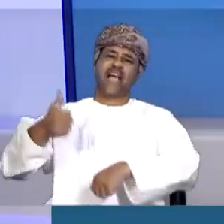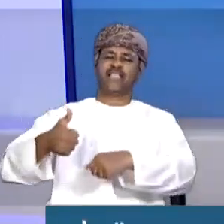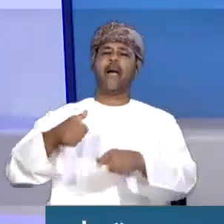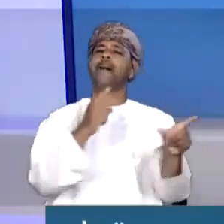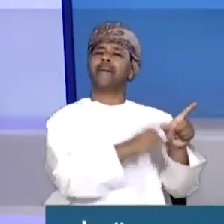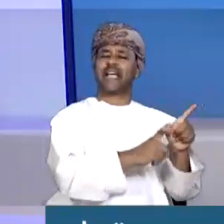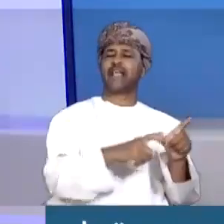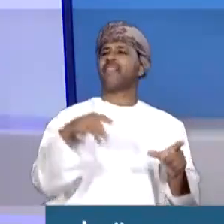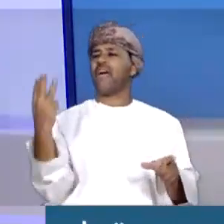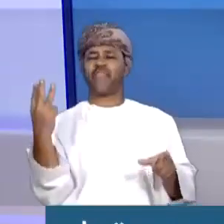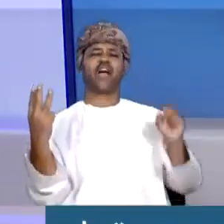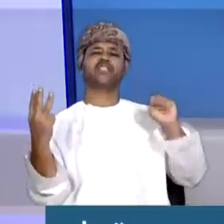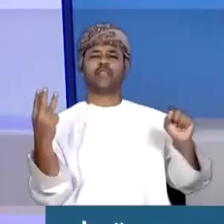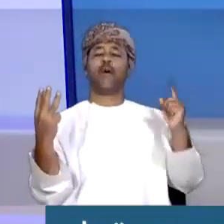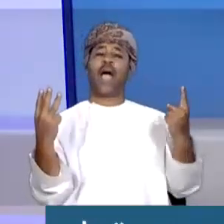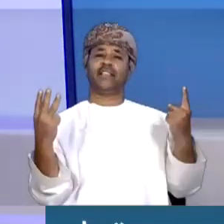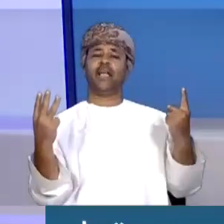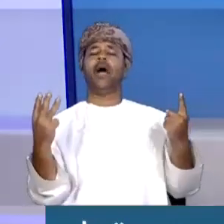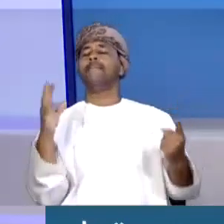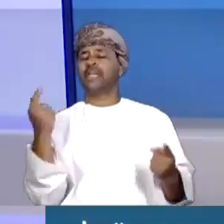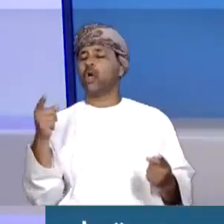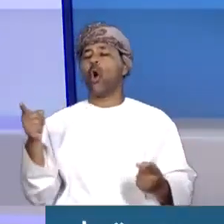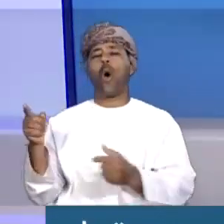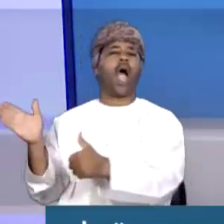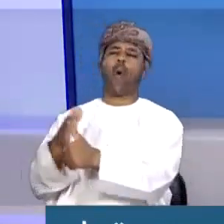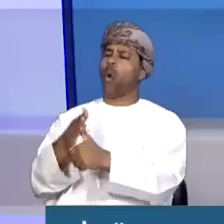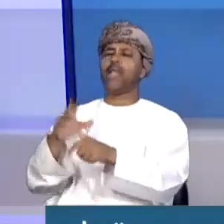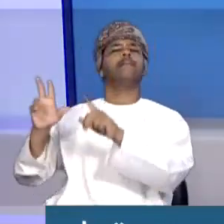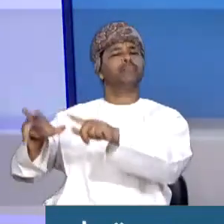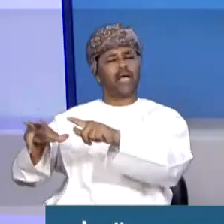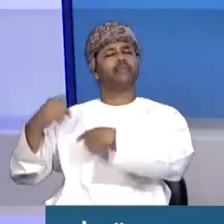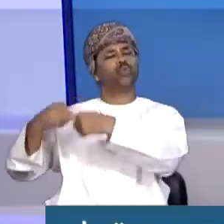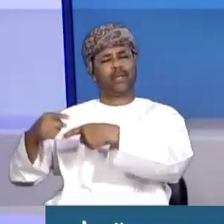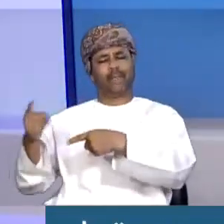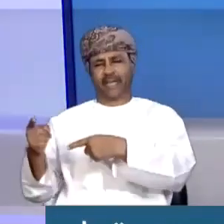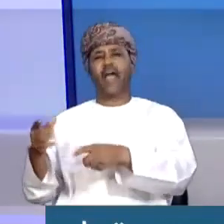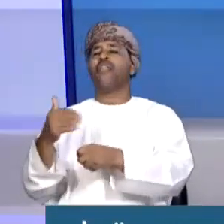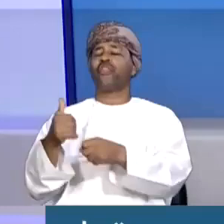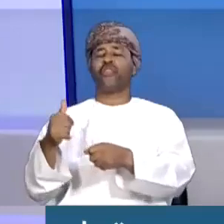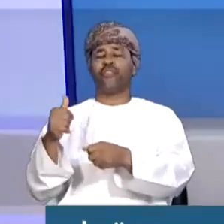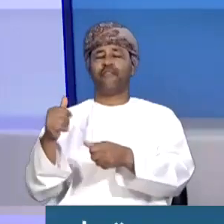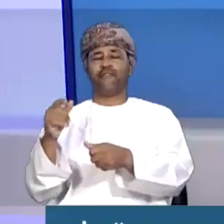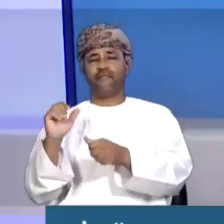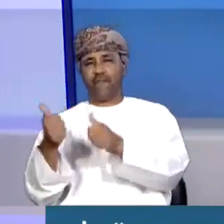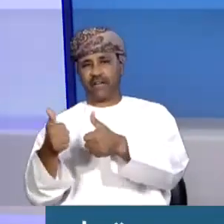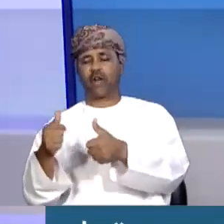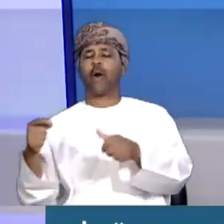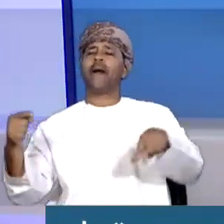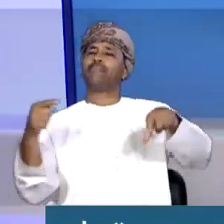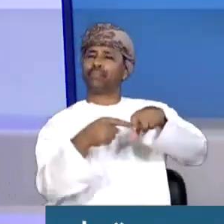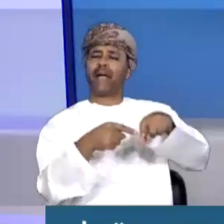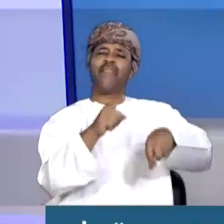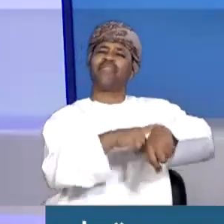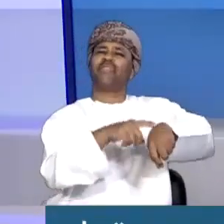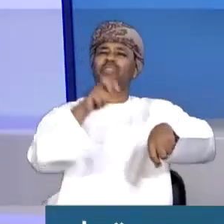مسقط 3-0 ليضمن بذلك صدارة القسم الأول. ظفار تقدم مبكرا في الدقيقة 8